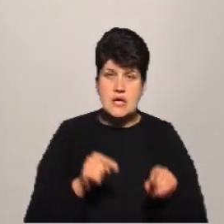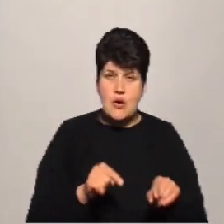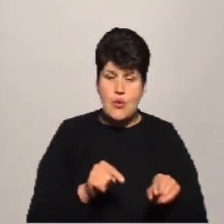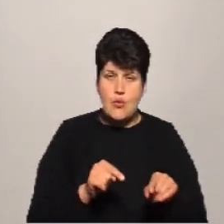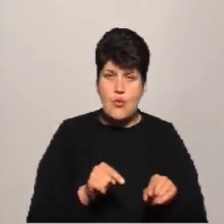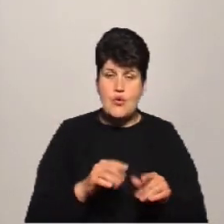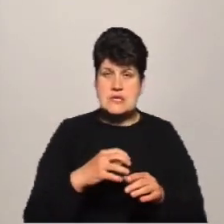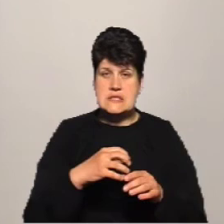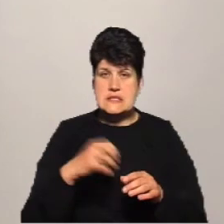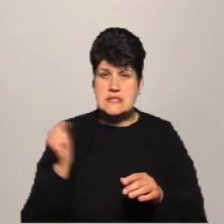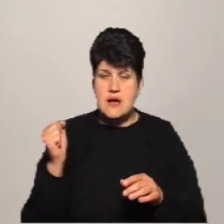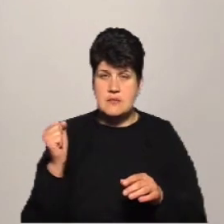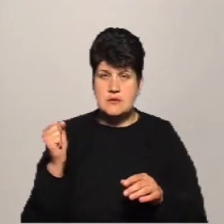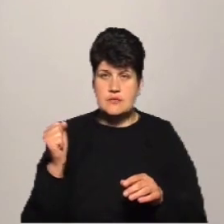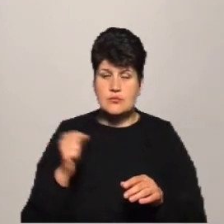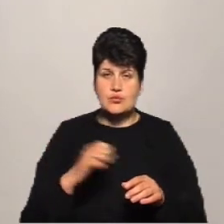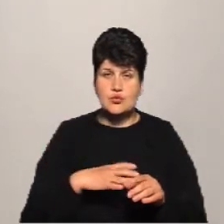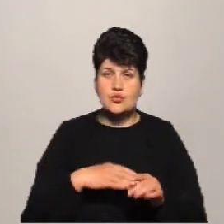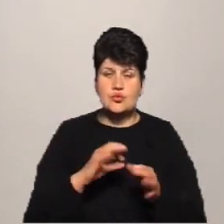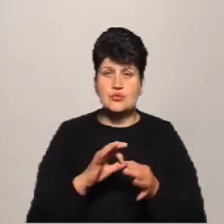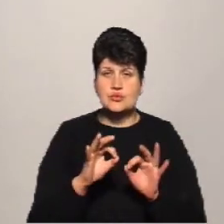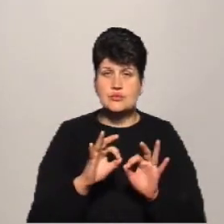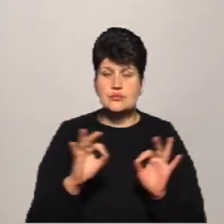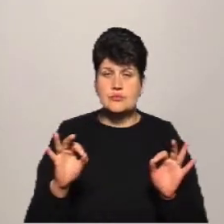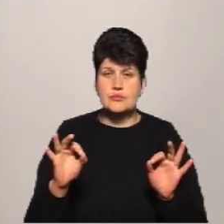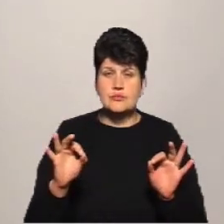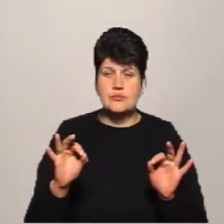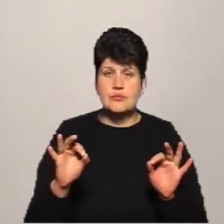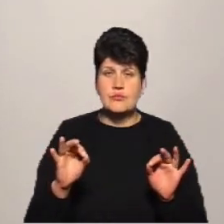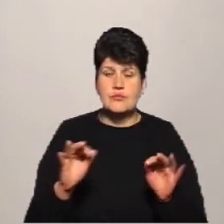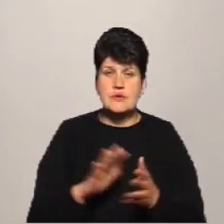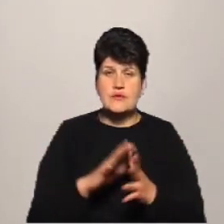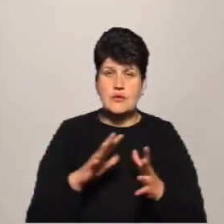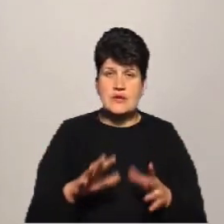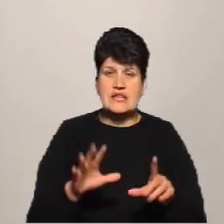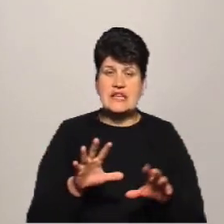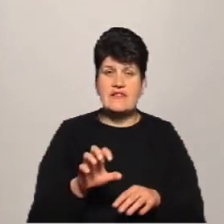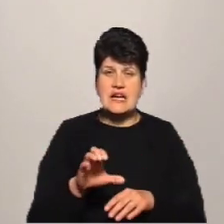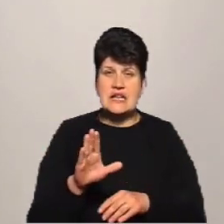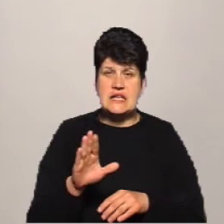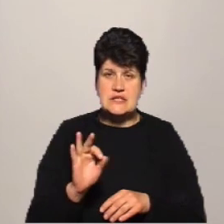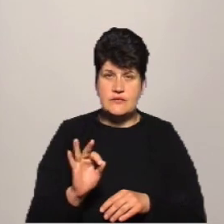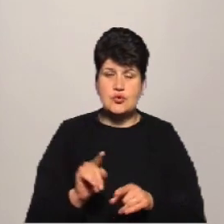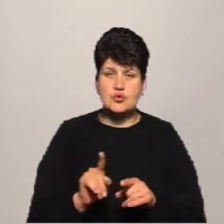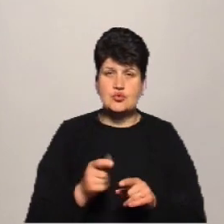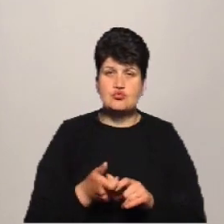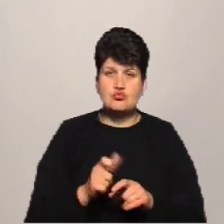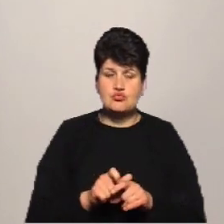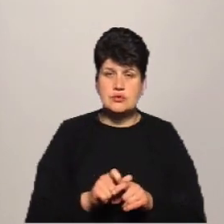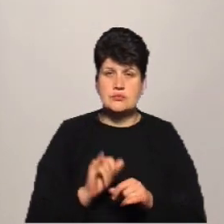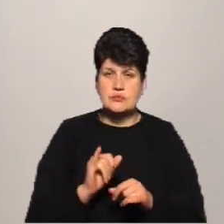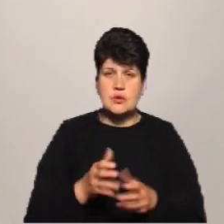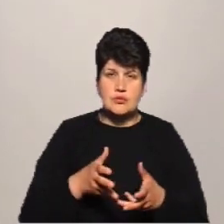було таке поняття, як відходи тваринництва, що дуже шкідливо вплинуло на